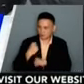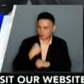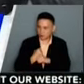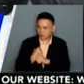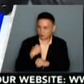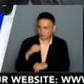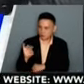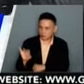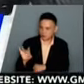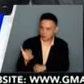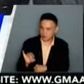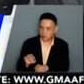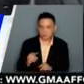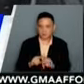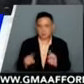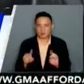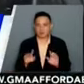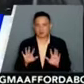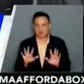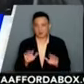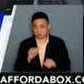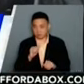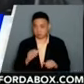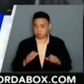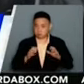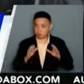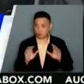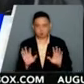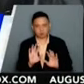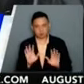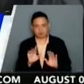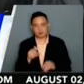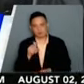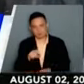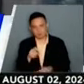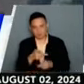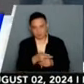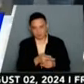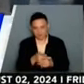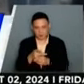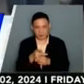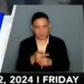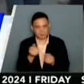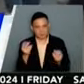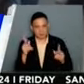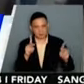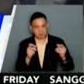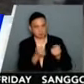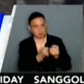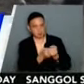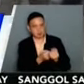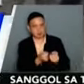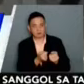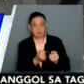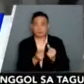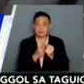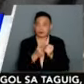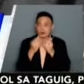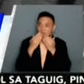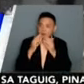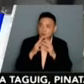Pero hindi po tayo kumpiyansa kasi nga po, home country to eh, yung crowd sa kanya din. So, gusto ko lang po magpasalamat po sa lahat na nagpuyat po sa